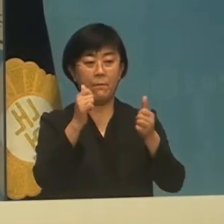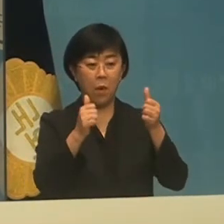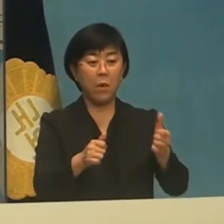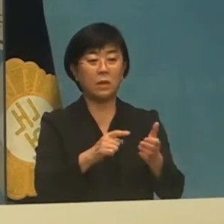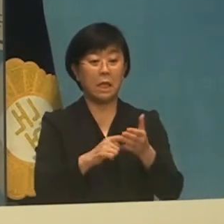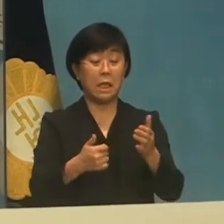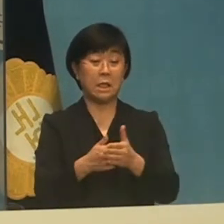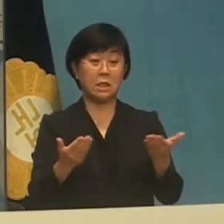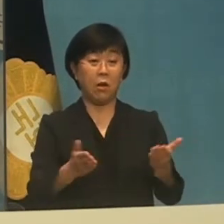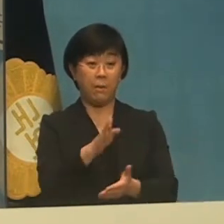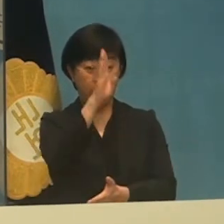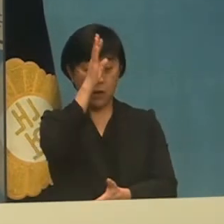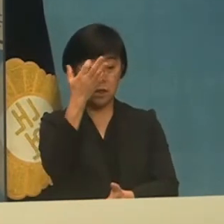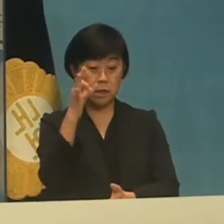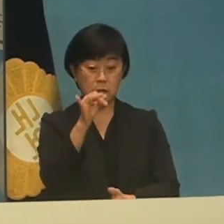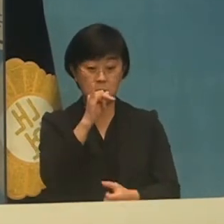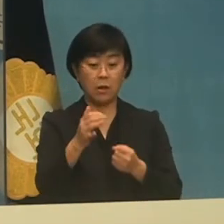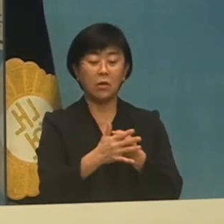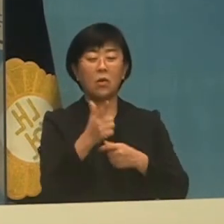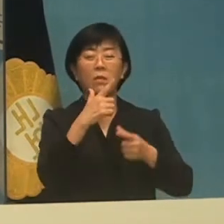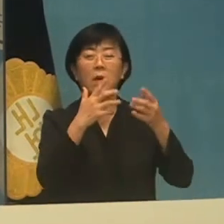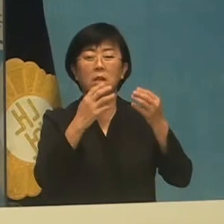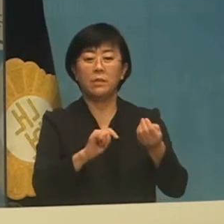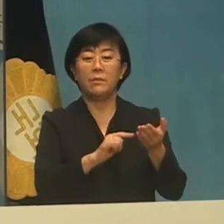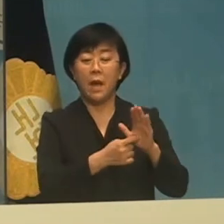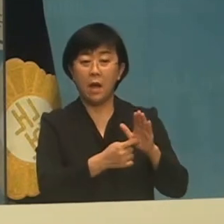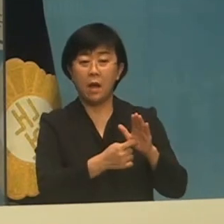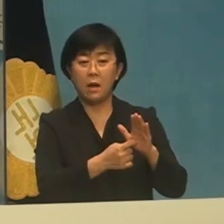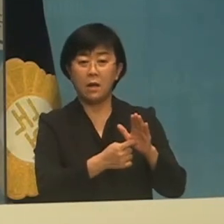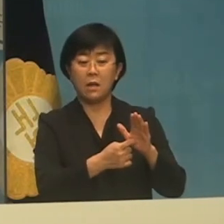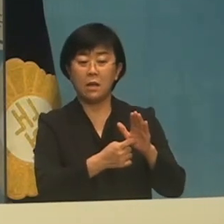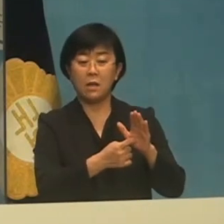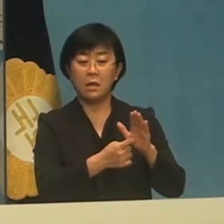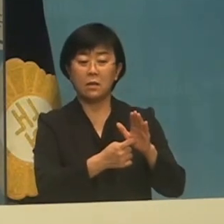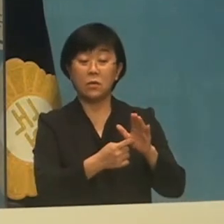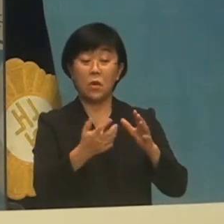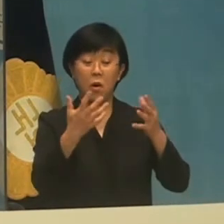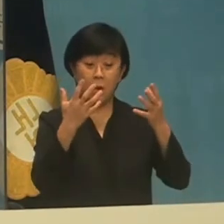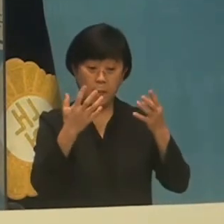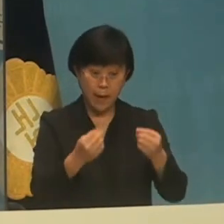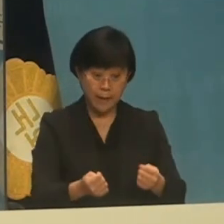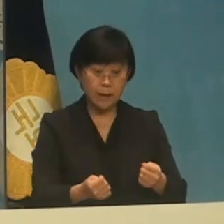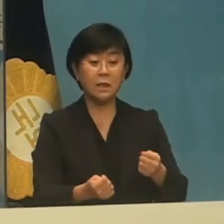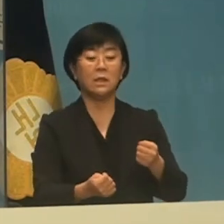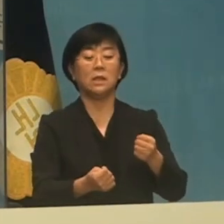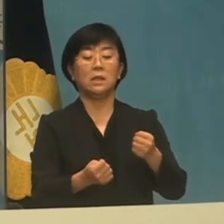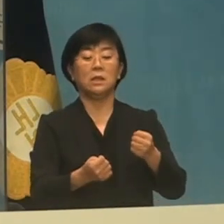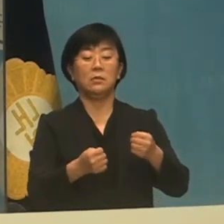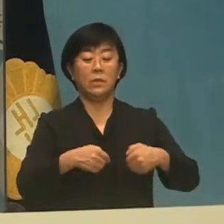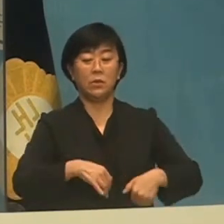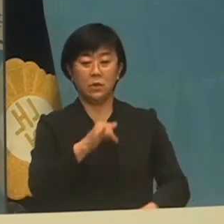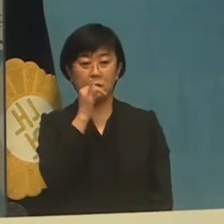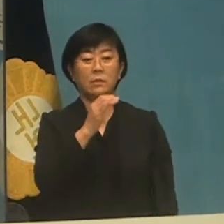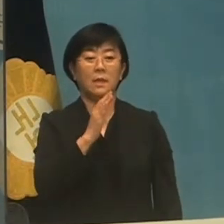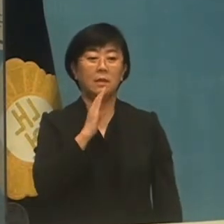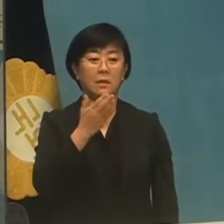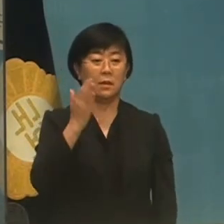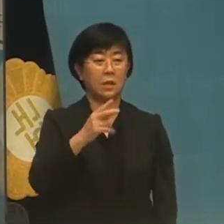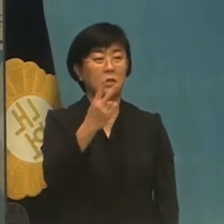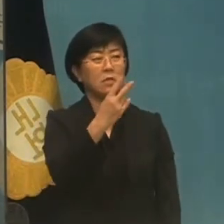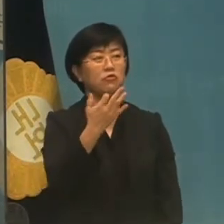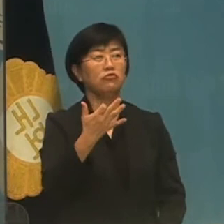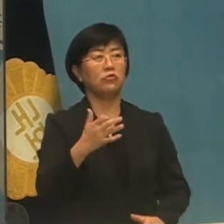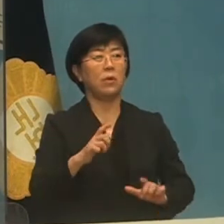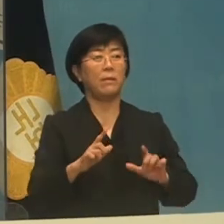인정받았습니다. 이 문제는 그렇게 더 많이 알려지고 더 많이 드러내져야 했습니다. 그런데